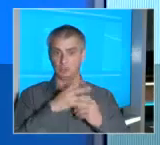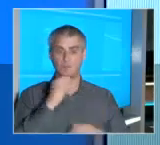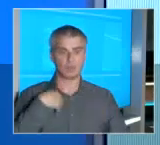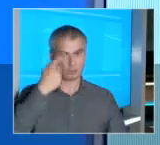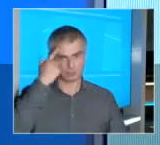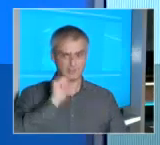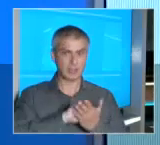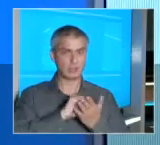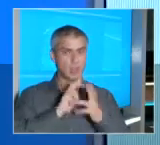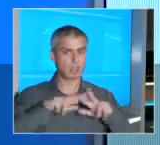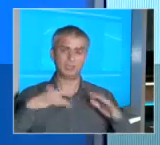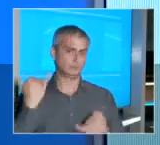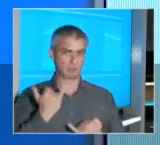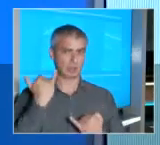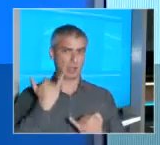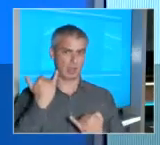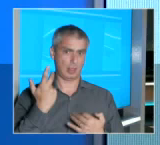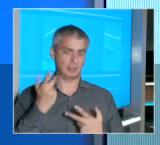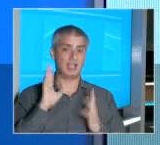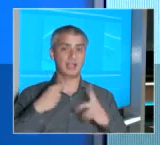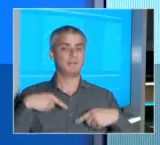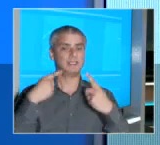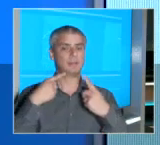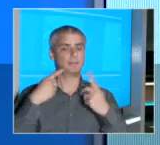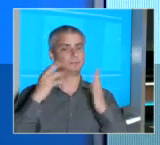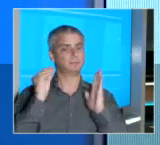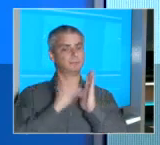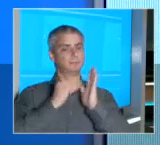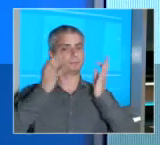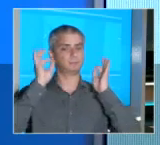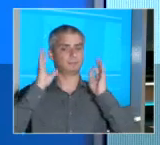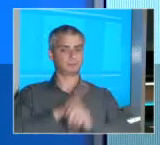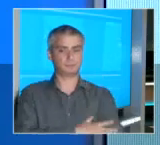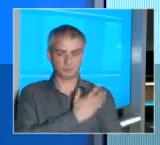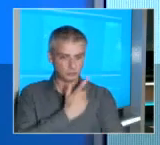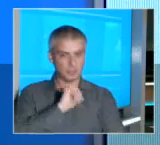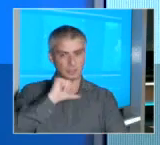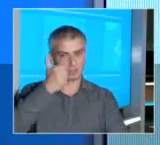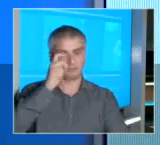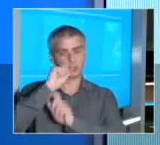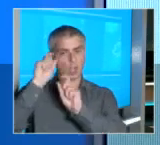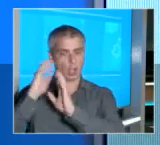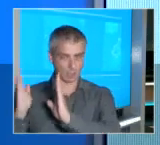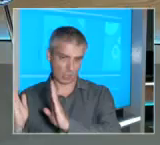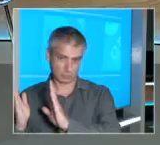אנחנו יודעים שבארץ נוהגים גם בימים של ציונים מרגשים ללכת קודם כל על